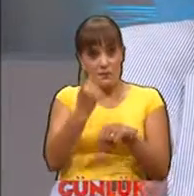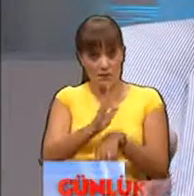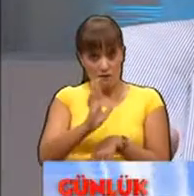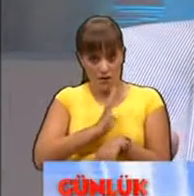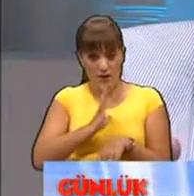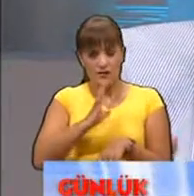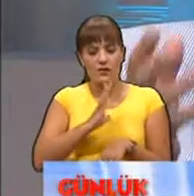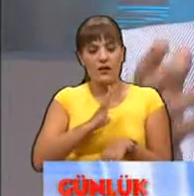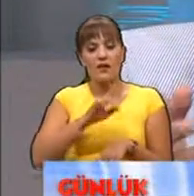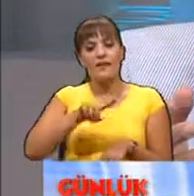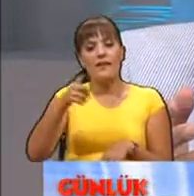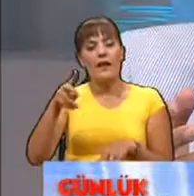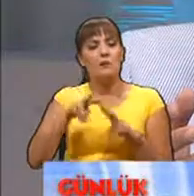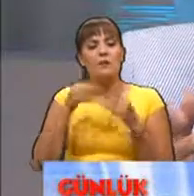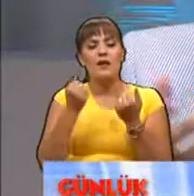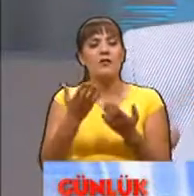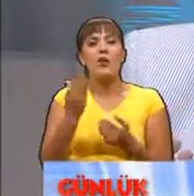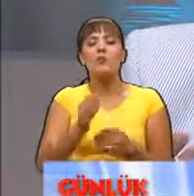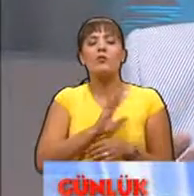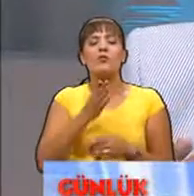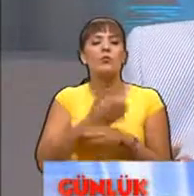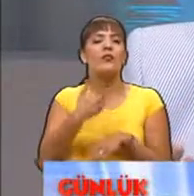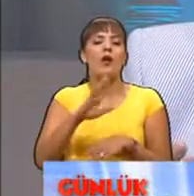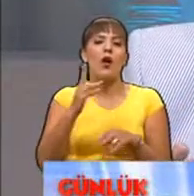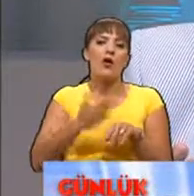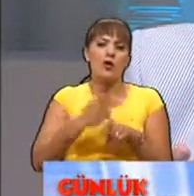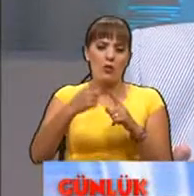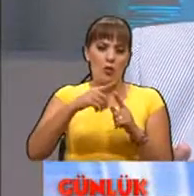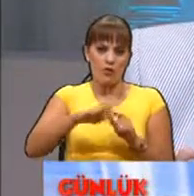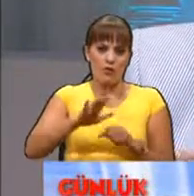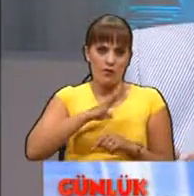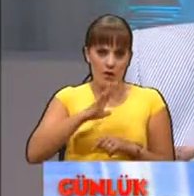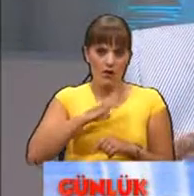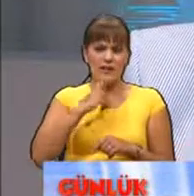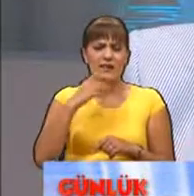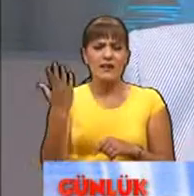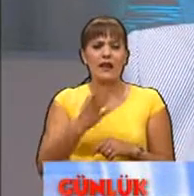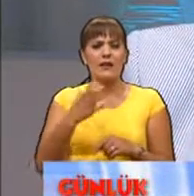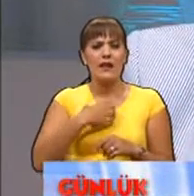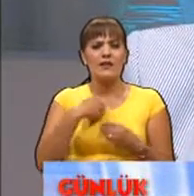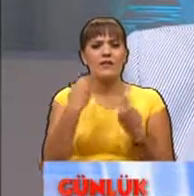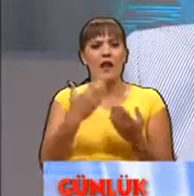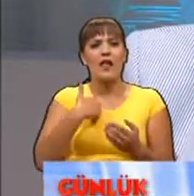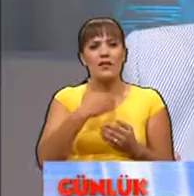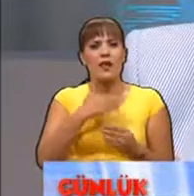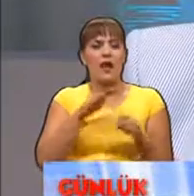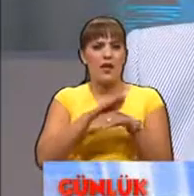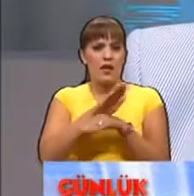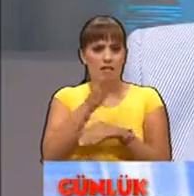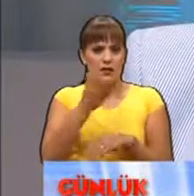ise diğerlerinin mirasçı olması mümkün değil. Örneğin torunu var. Yıllarını kendisine vermiş annesi